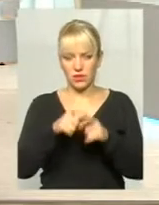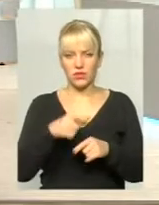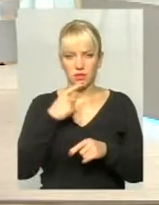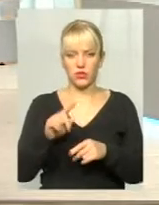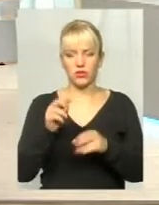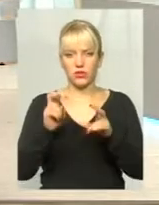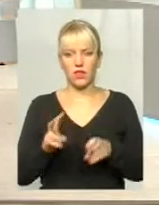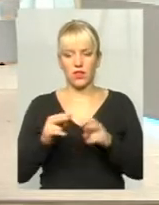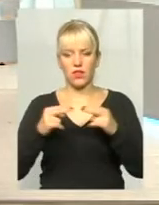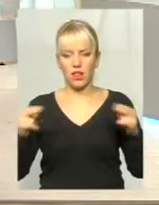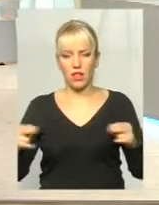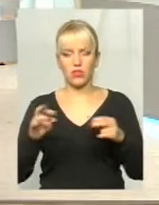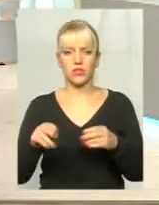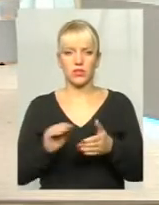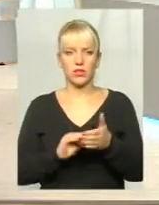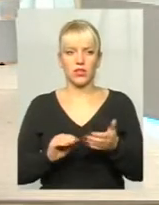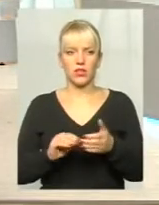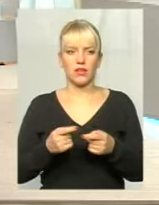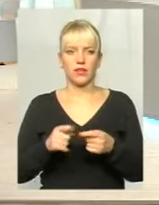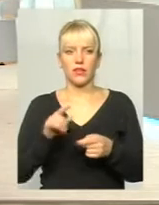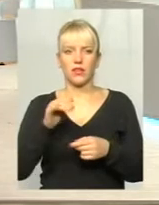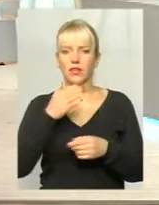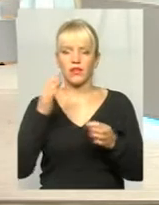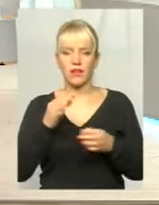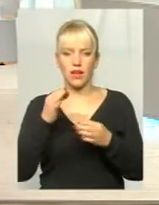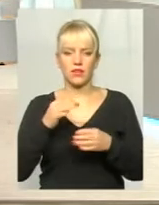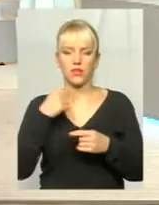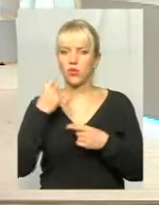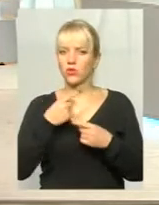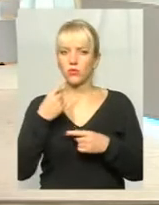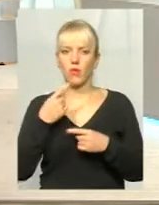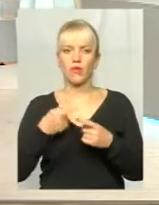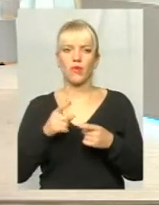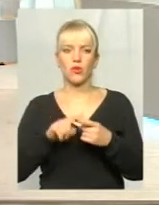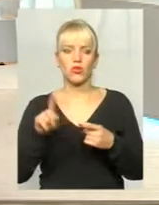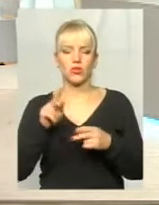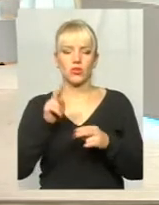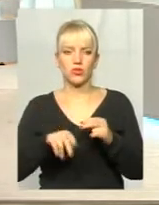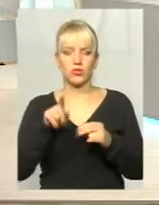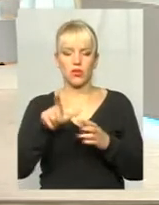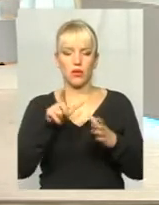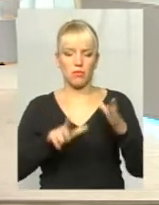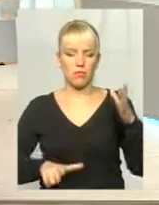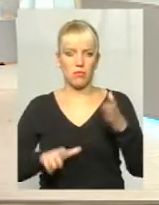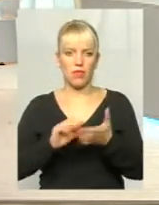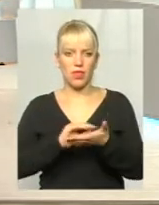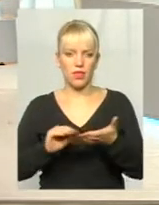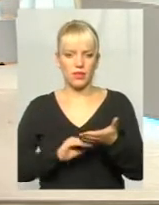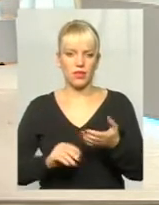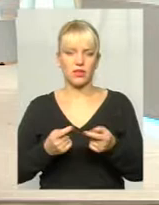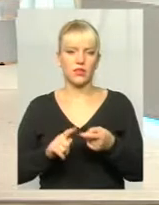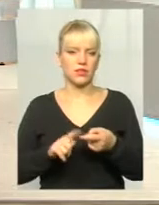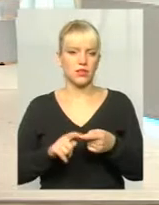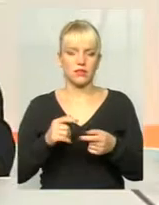ніякі розмови про те, що в них кінчилися бланки, не повинні бути, то їхні проблеми. Їм заплачені гроші за